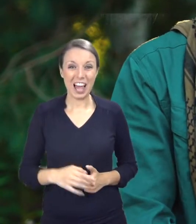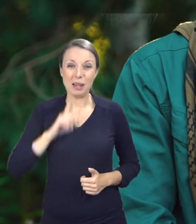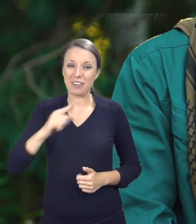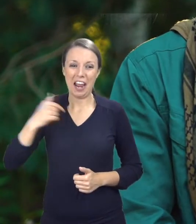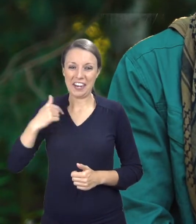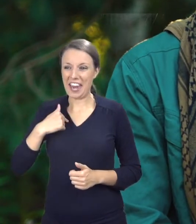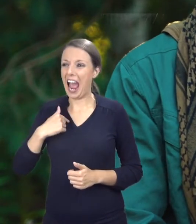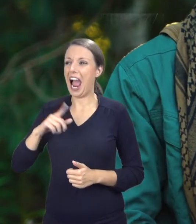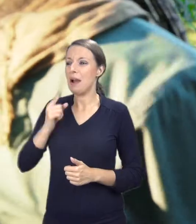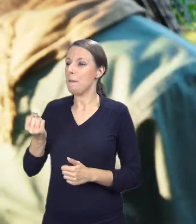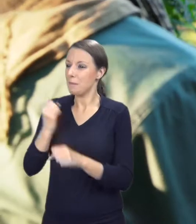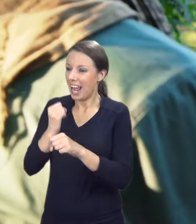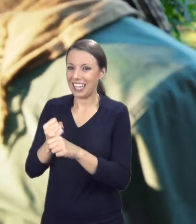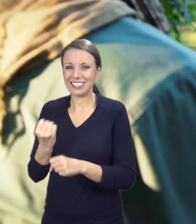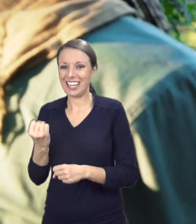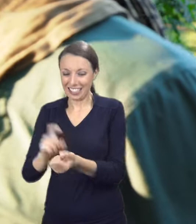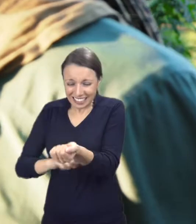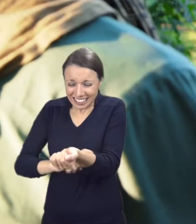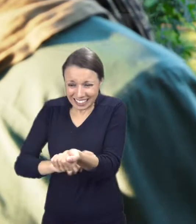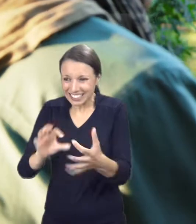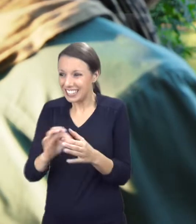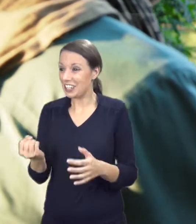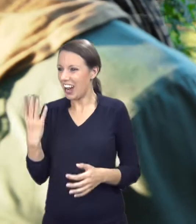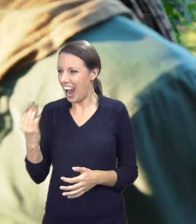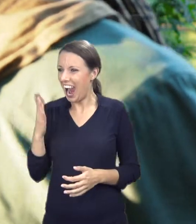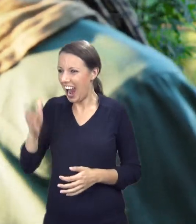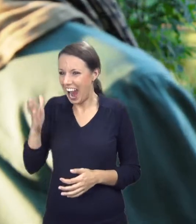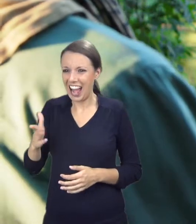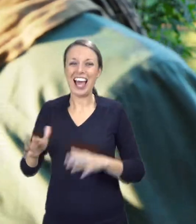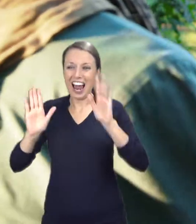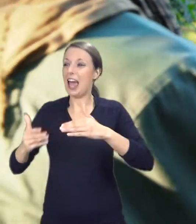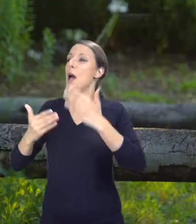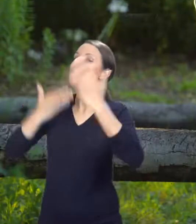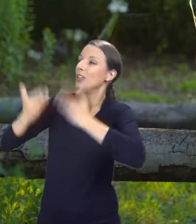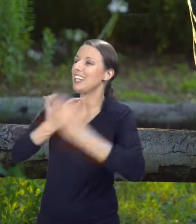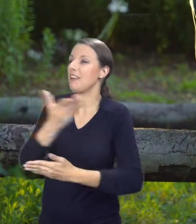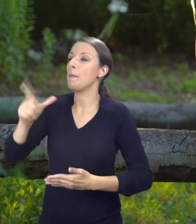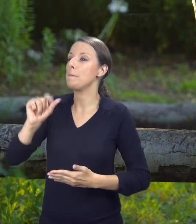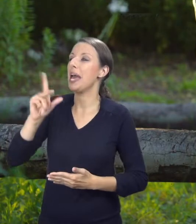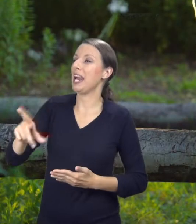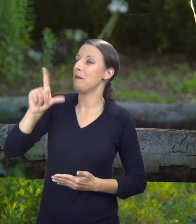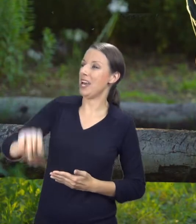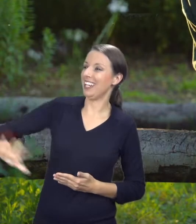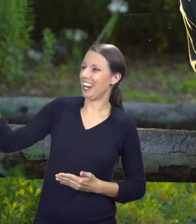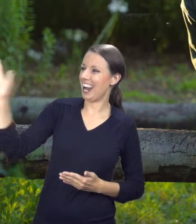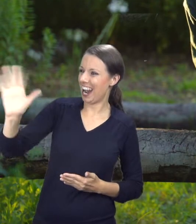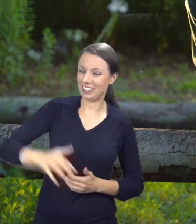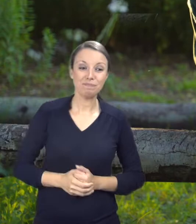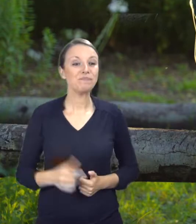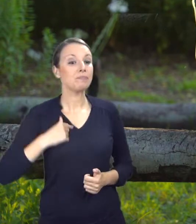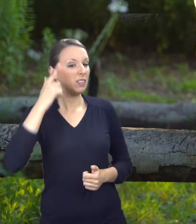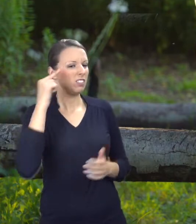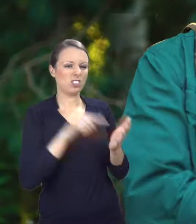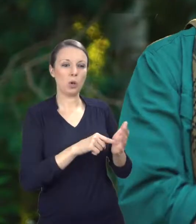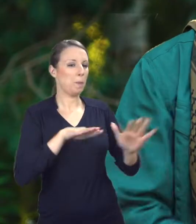Prawdziwemu z krwi i kości kolejarzowi, tak, pozdrawiamy, tak. PKP, alright. Więc wydaje mi się, że to było akurat to miejsce, do którego nie